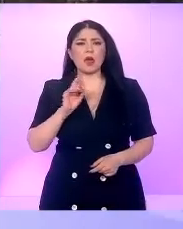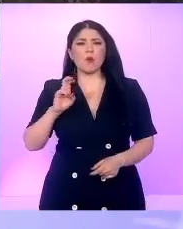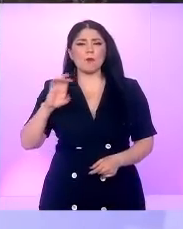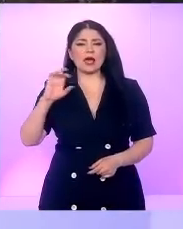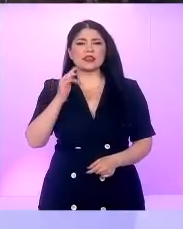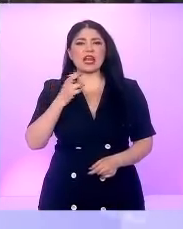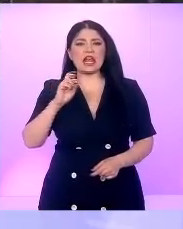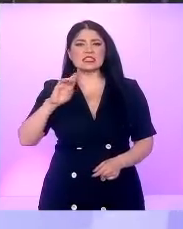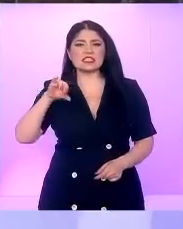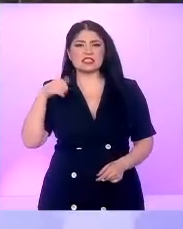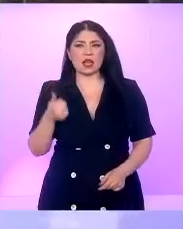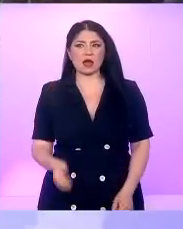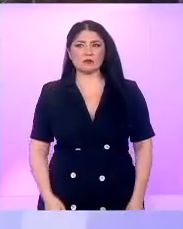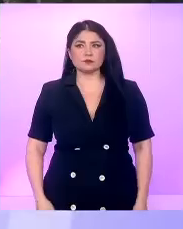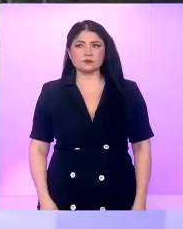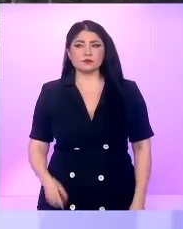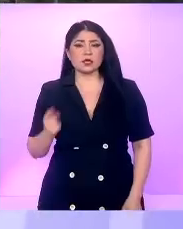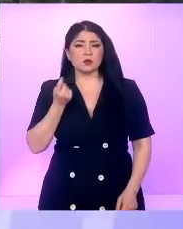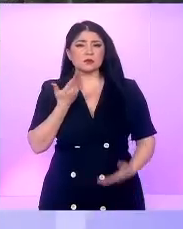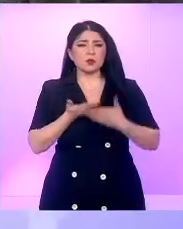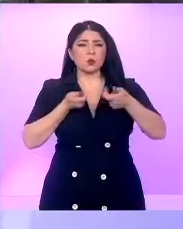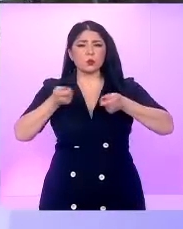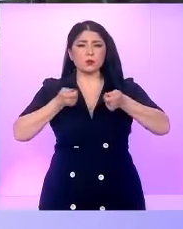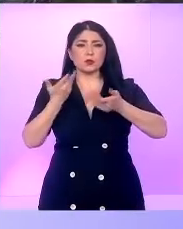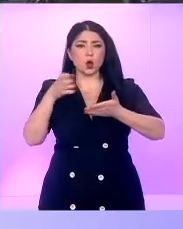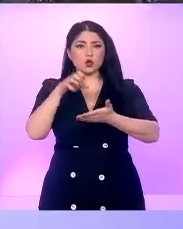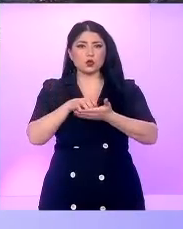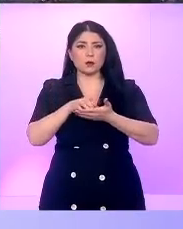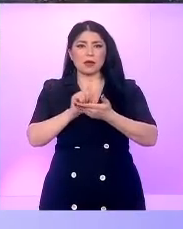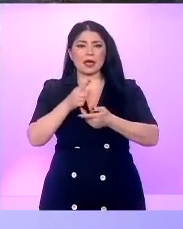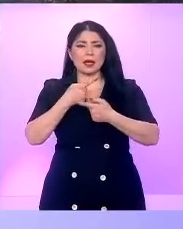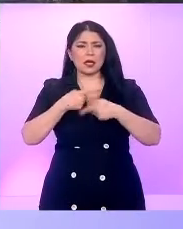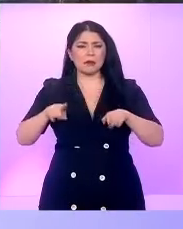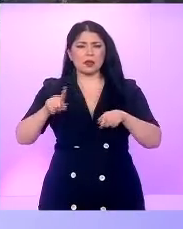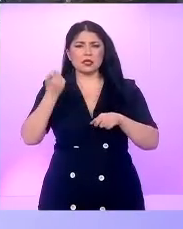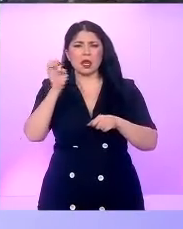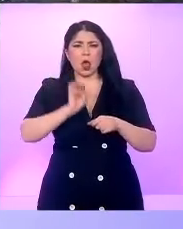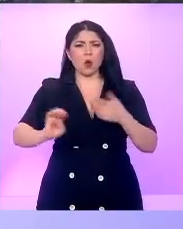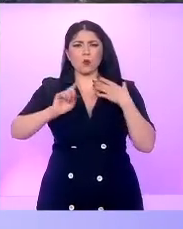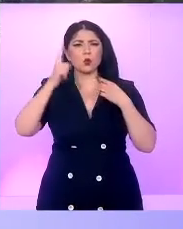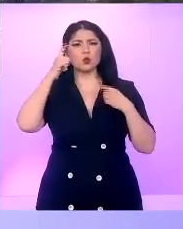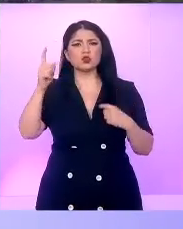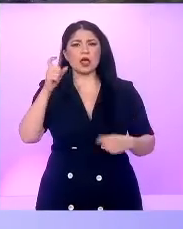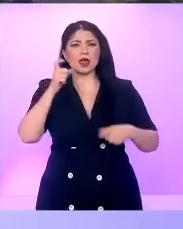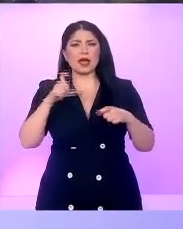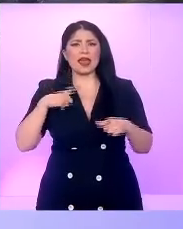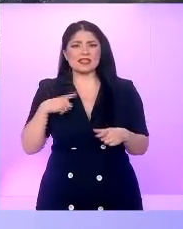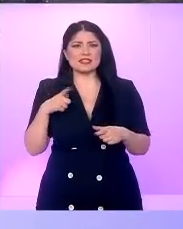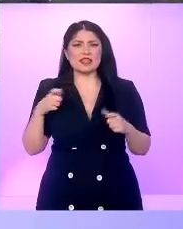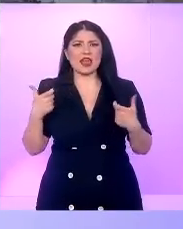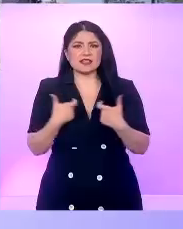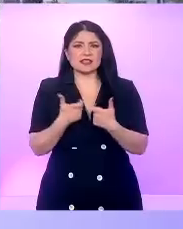Transnistrene, e menită să facă puțină publicitate pentru o zonă pe care nimeni crede în Europa, sau aproape nimeni nu știa de existența